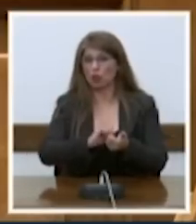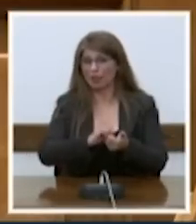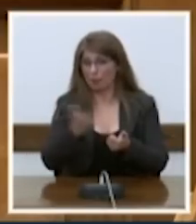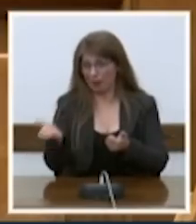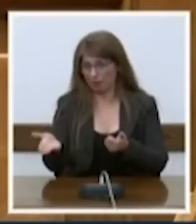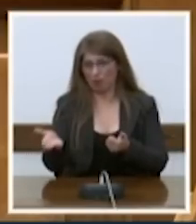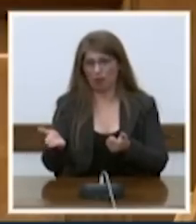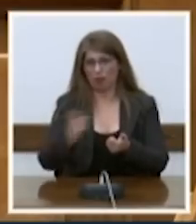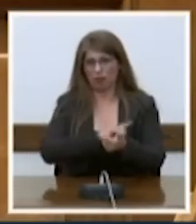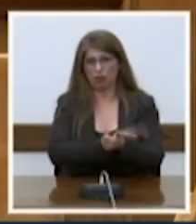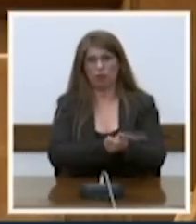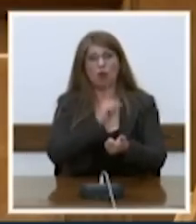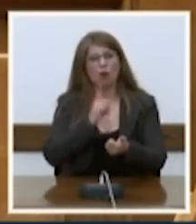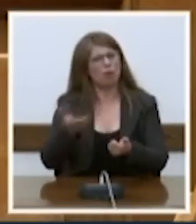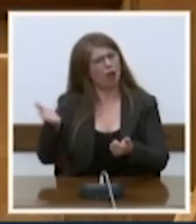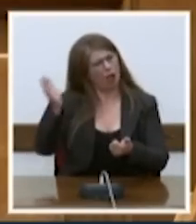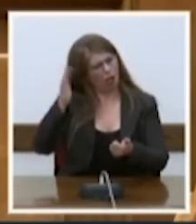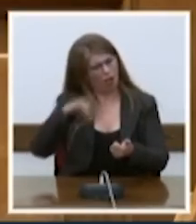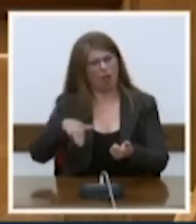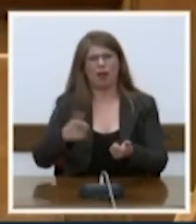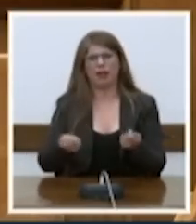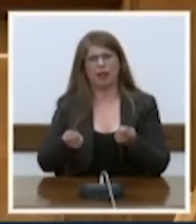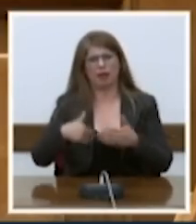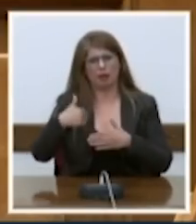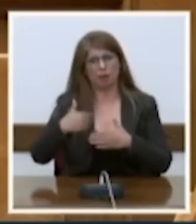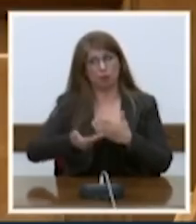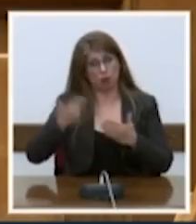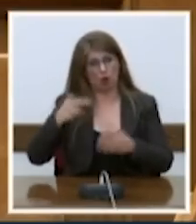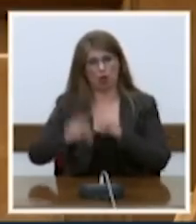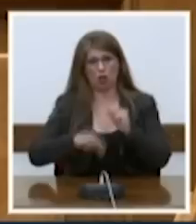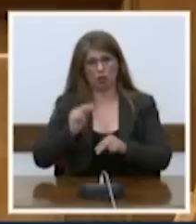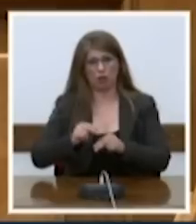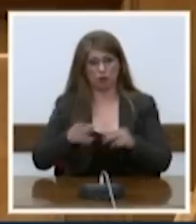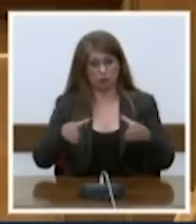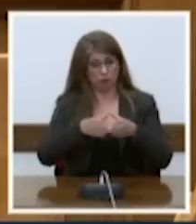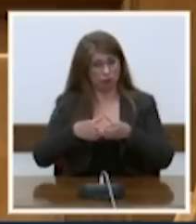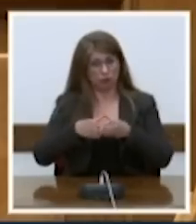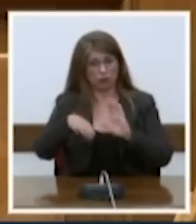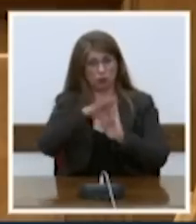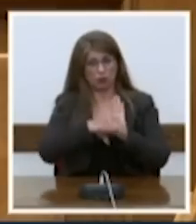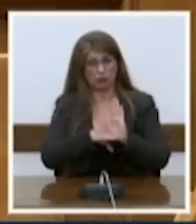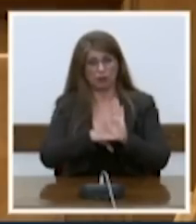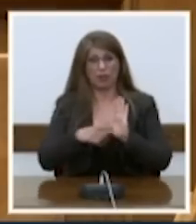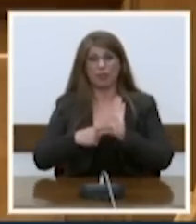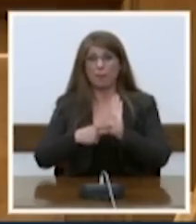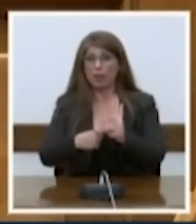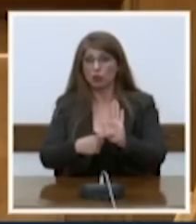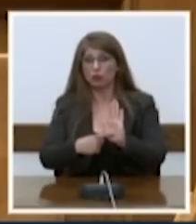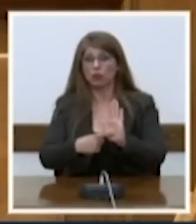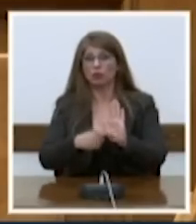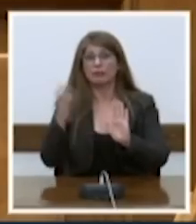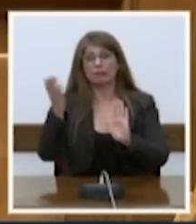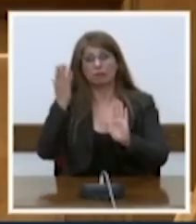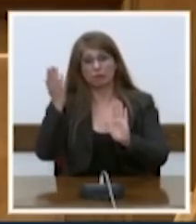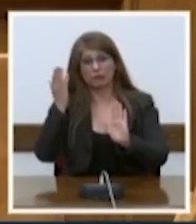δυνάμεων, όπως άλλοι έκαναν και προεκλογικά, όσο τα διάφορα επιτελεία του συστήματος θα παρουσιάζουν ως